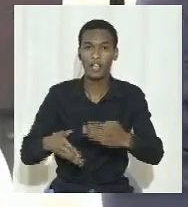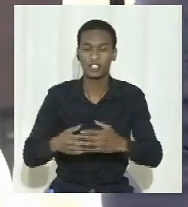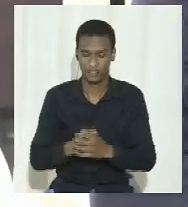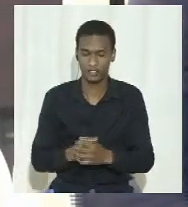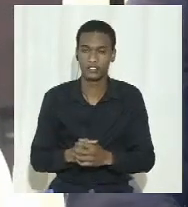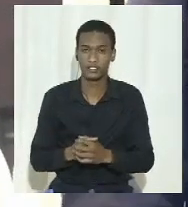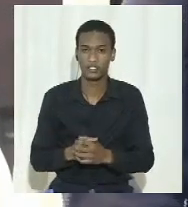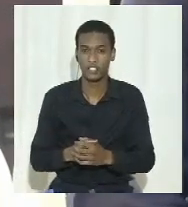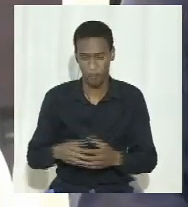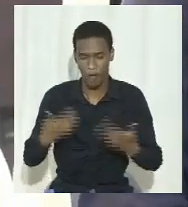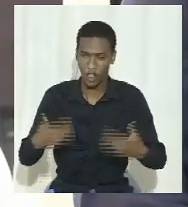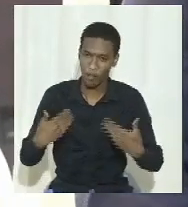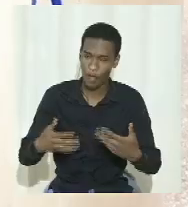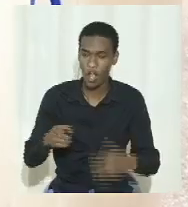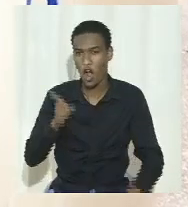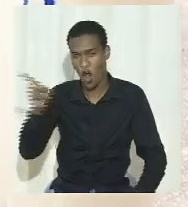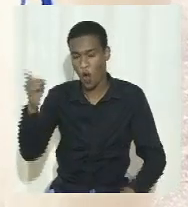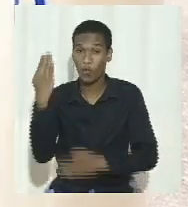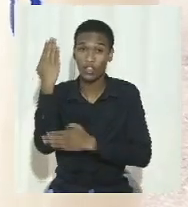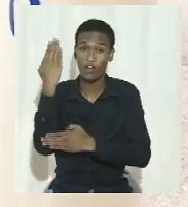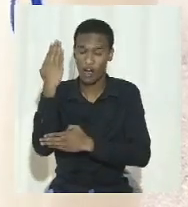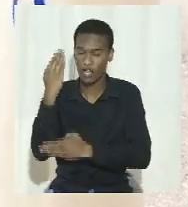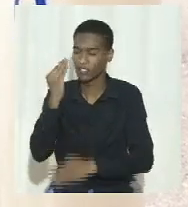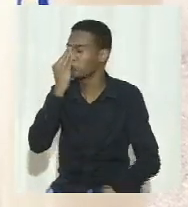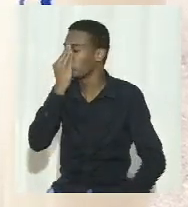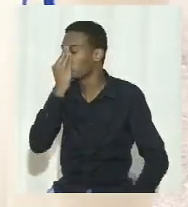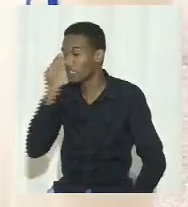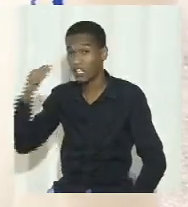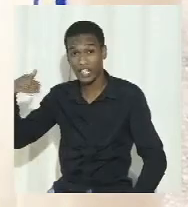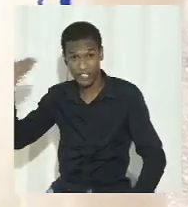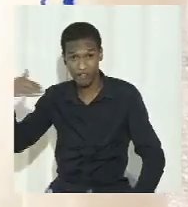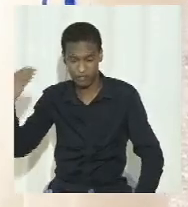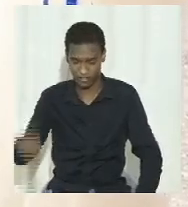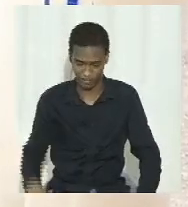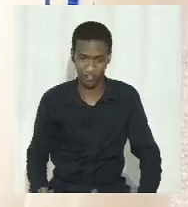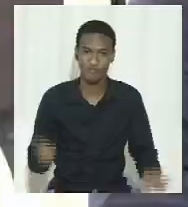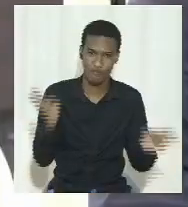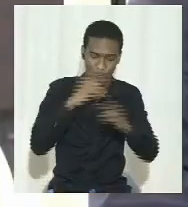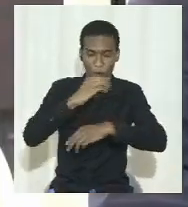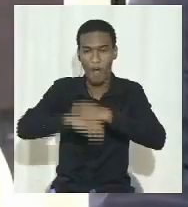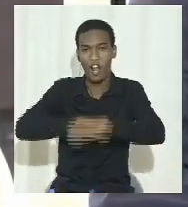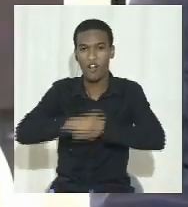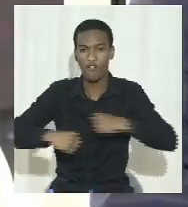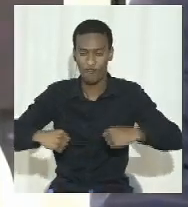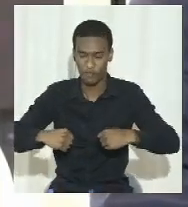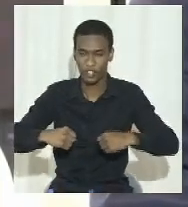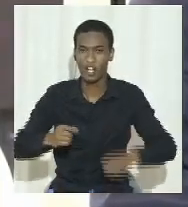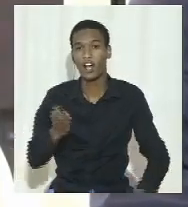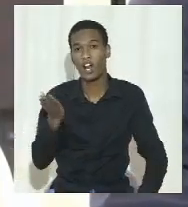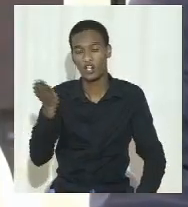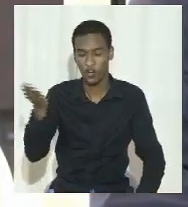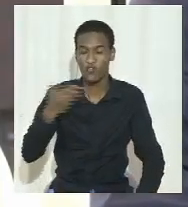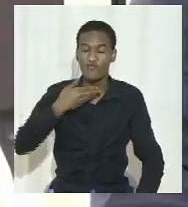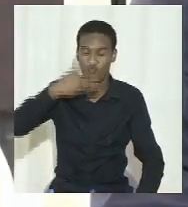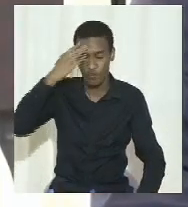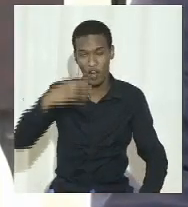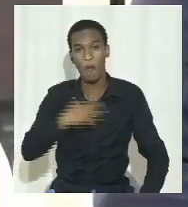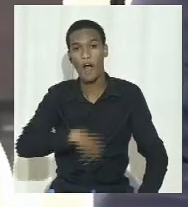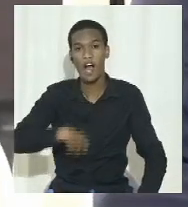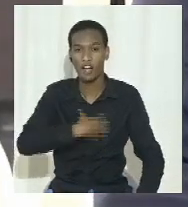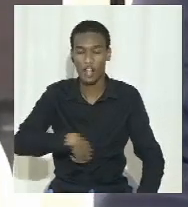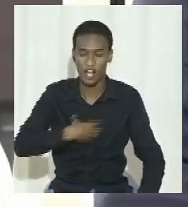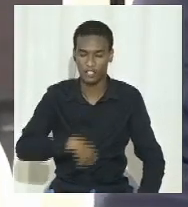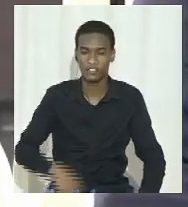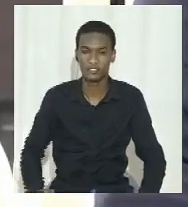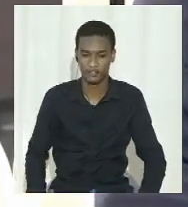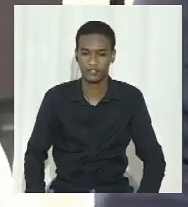maromaro ny bouteille d'oxygène noentinay ato izay hoentina anavotana ireo olona izay marary